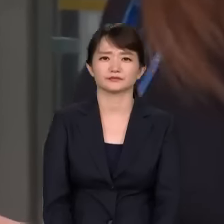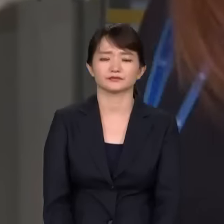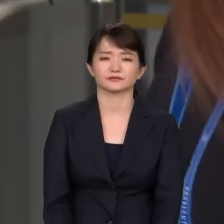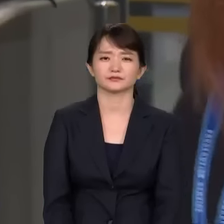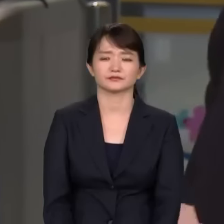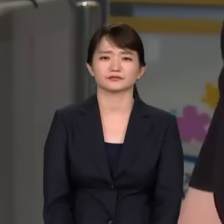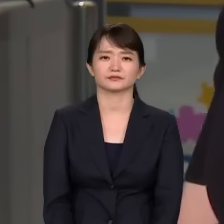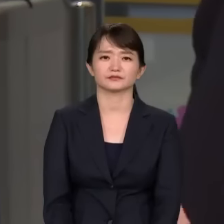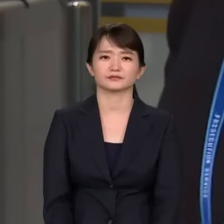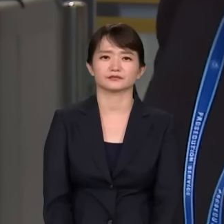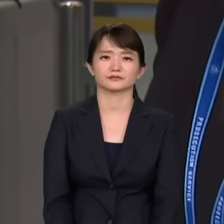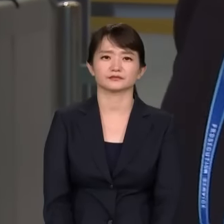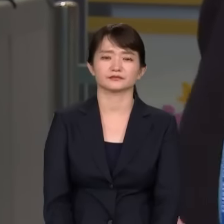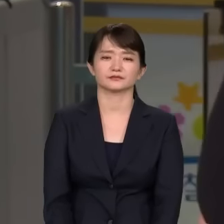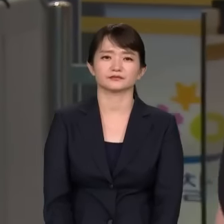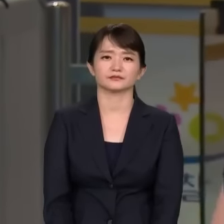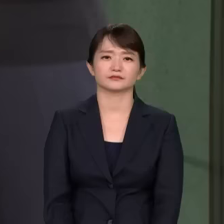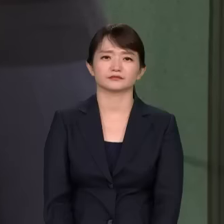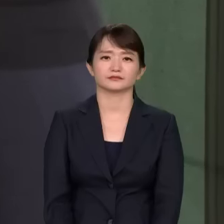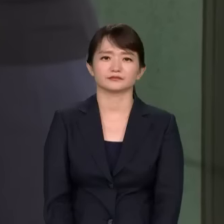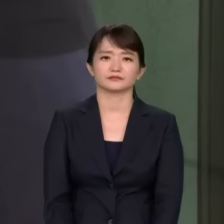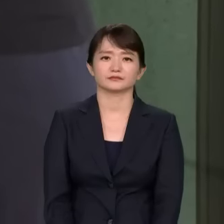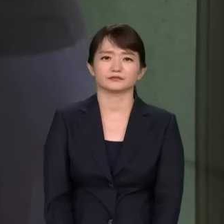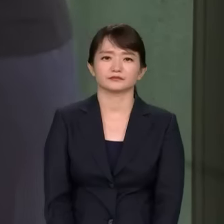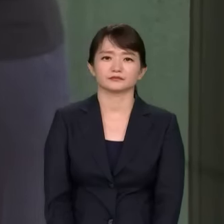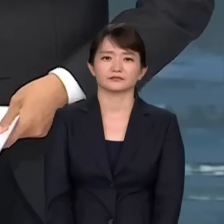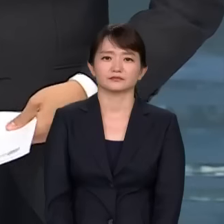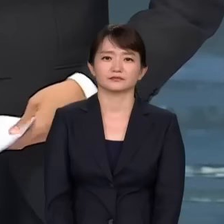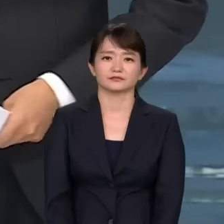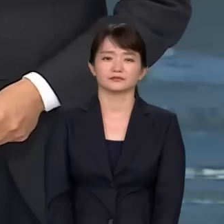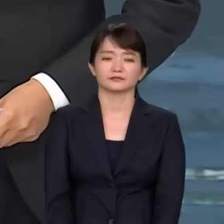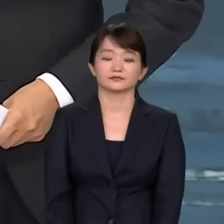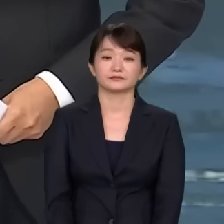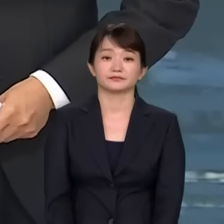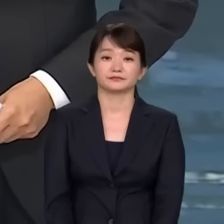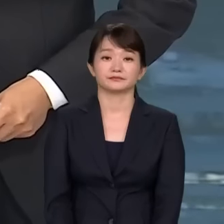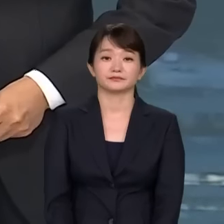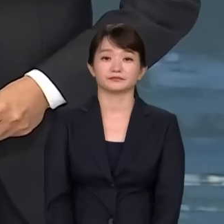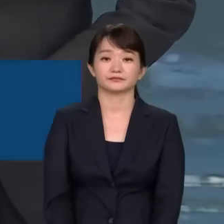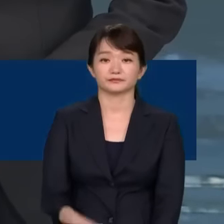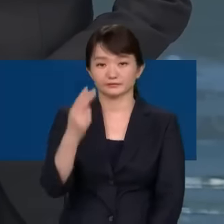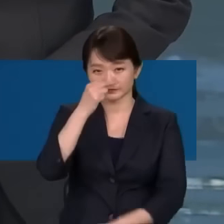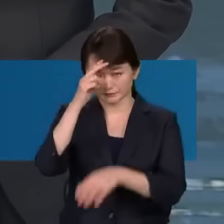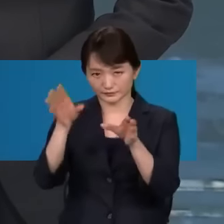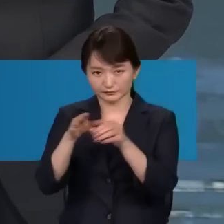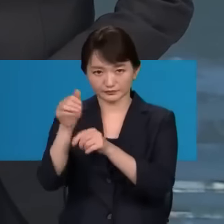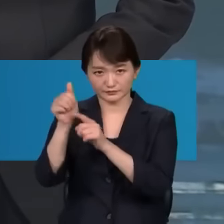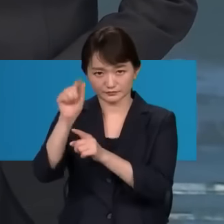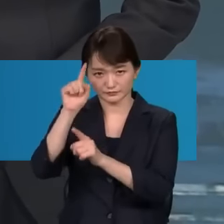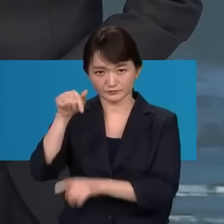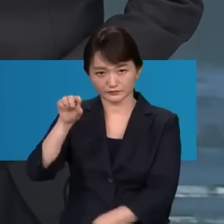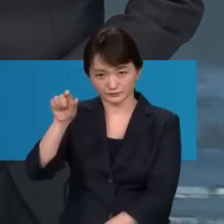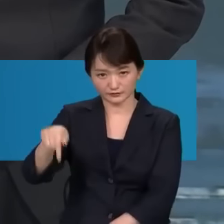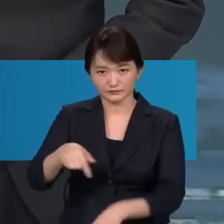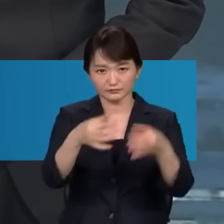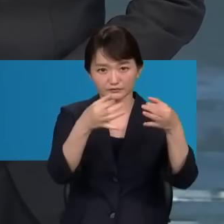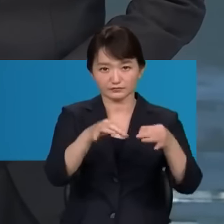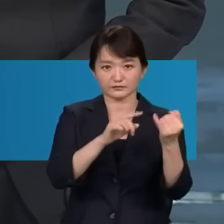네, 박현주 기자가 현장에서 전해드렸습니다. 네, 이와 관련해 이원석 검찰총장은 김건희 여사에